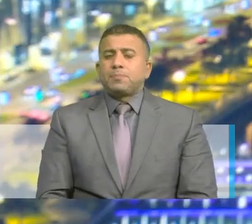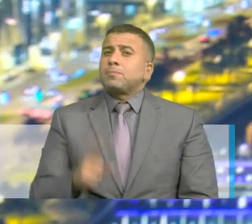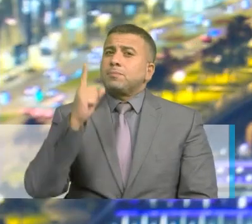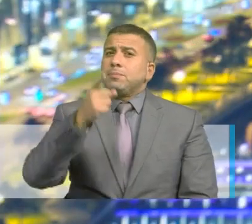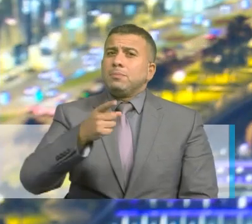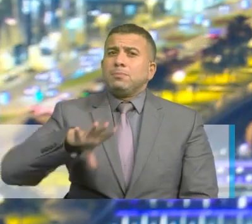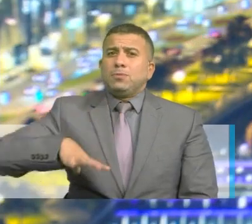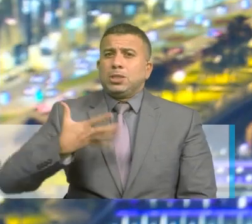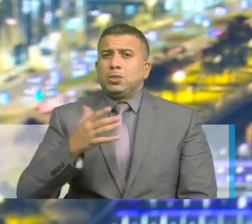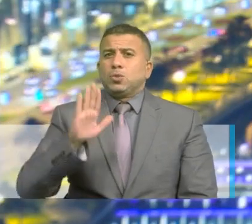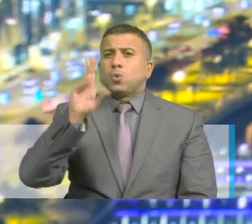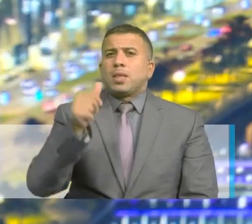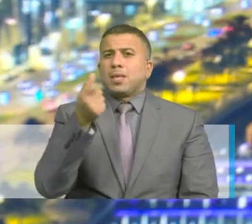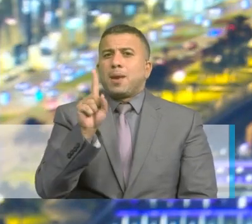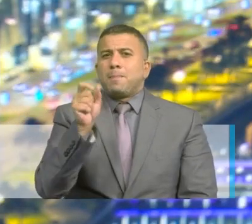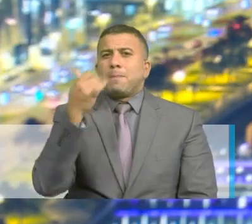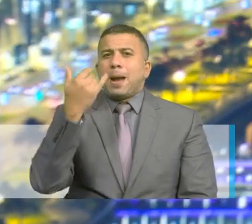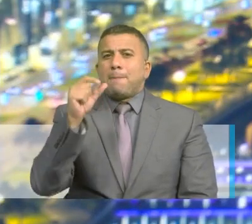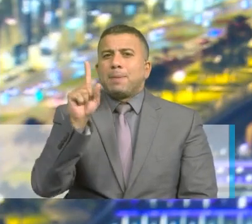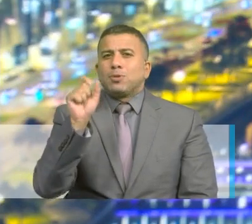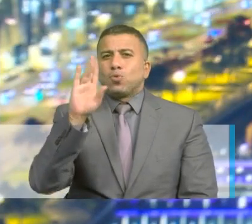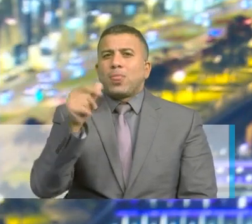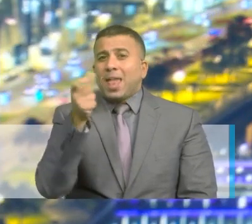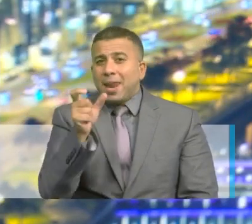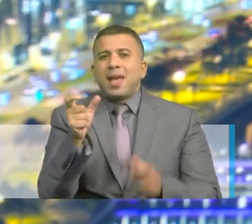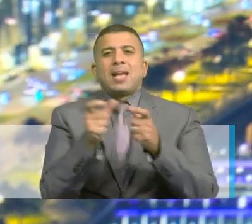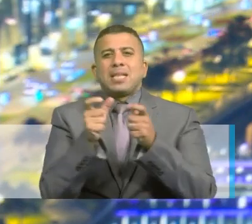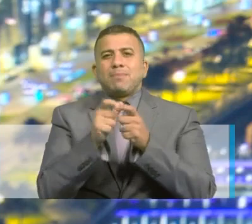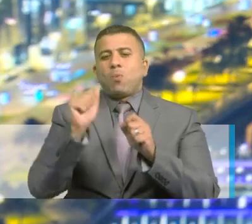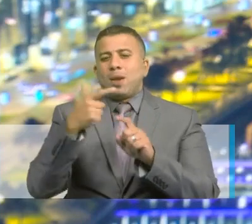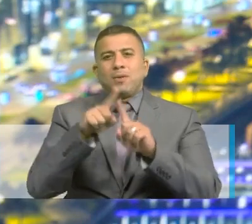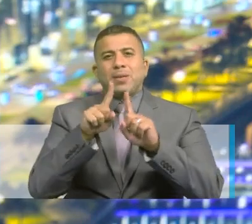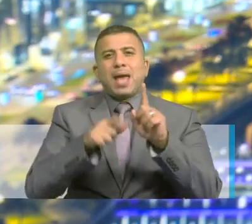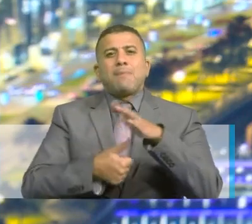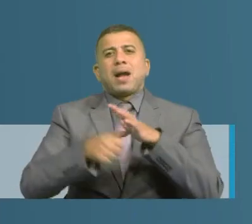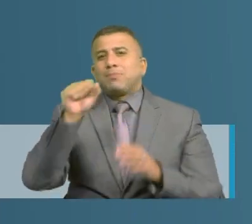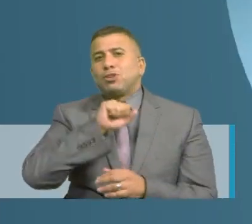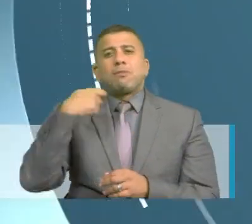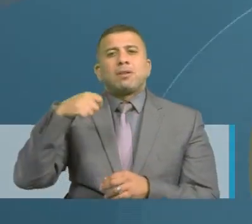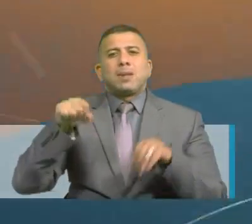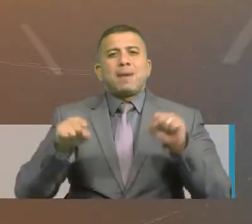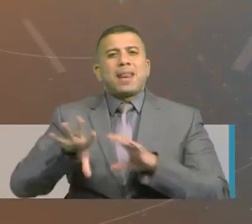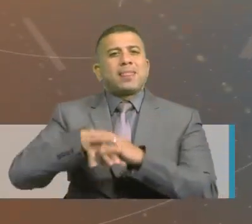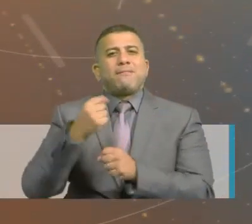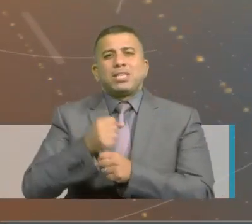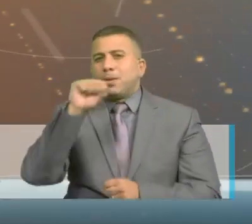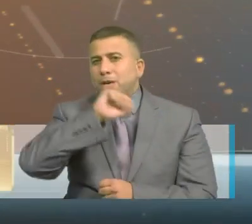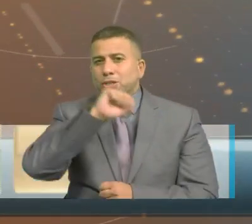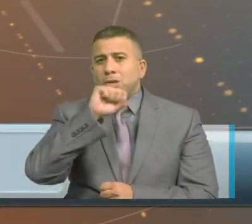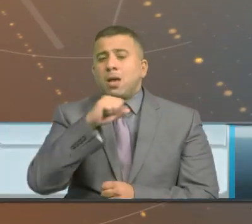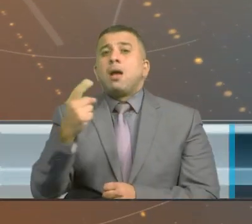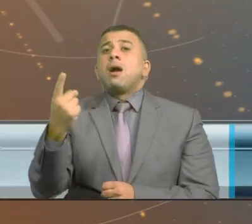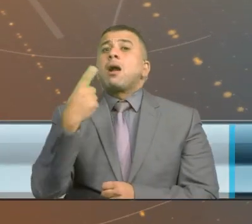اصدر سمو الشيخ سلطان بن محمد بن سلطان القاسمي ولي العهد نائب حكم شرق رئيس المجلس التنفيذي